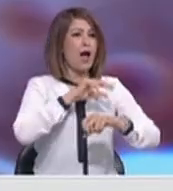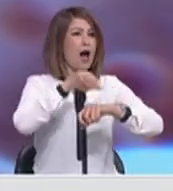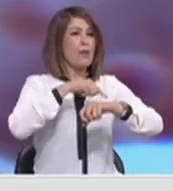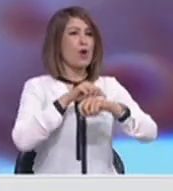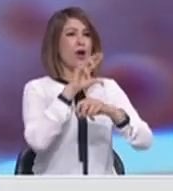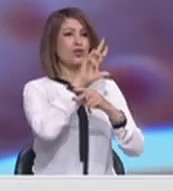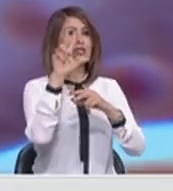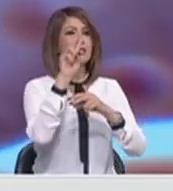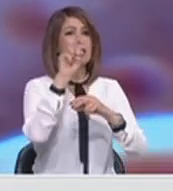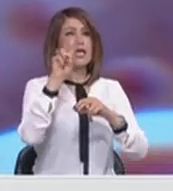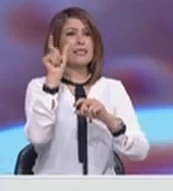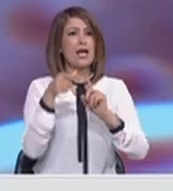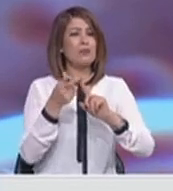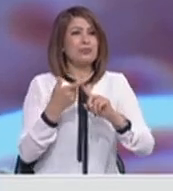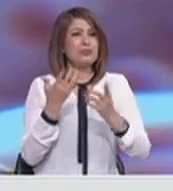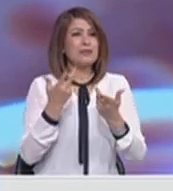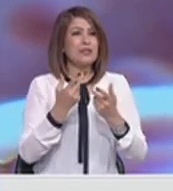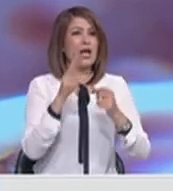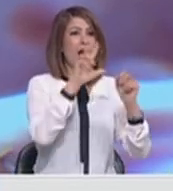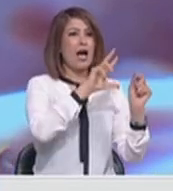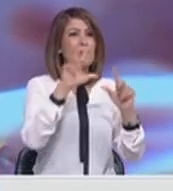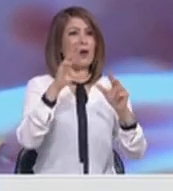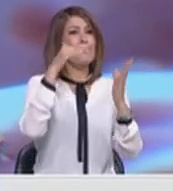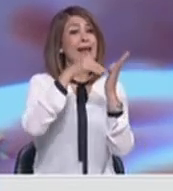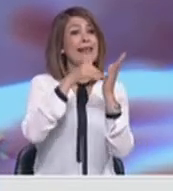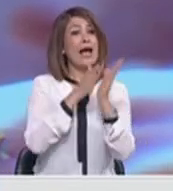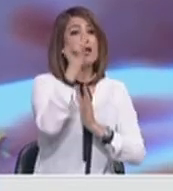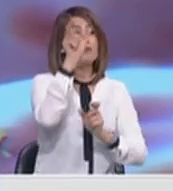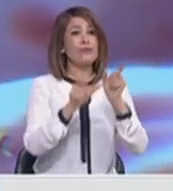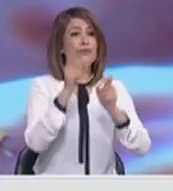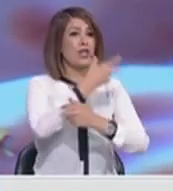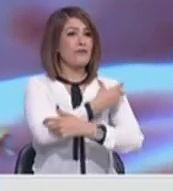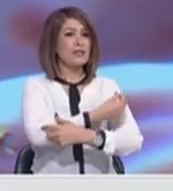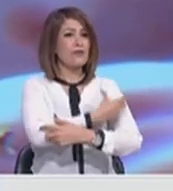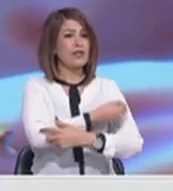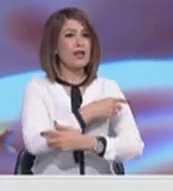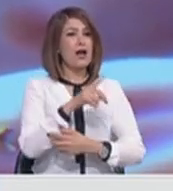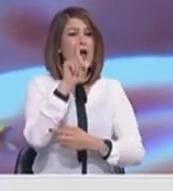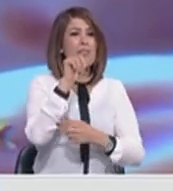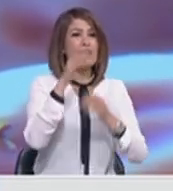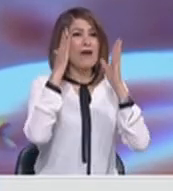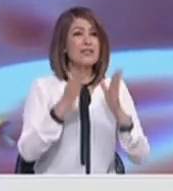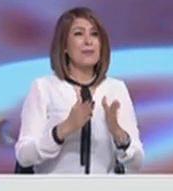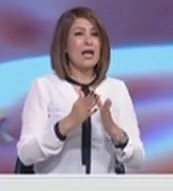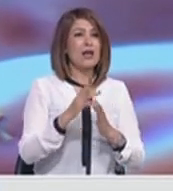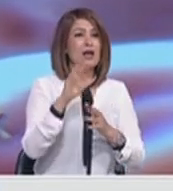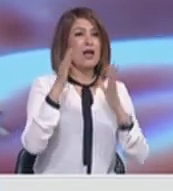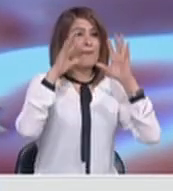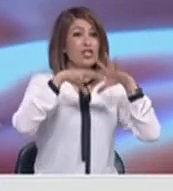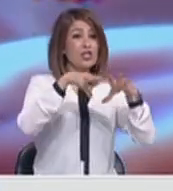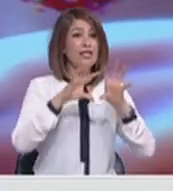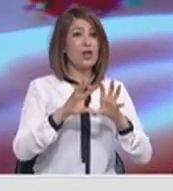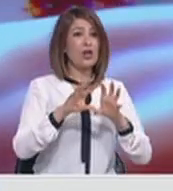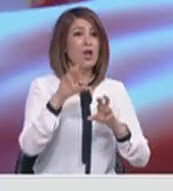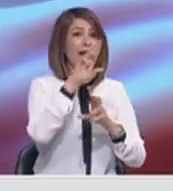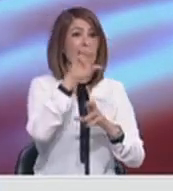الفرقه الف ومائه وتسعه وثمانين من تحليل كان بيكون مائه وواحد وتسعين اربعمائه وتسعه وخمسين فاصل